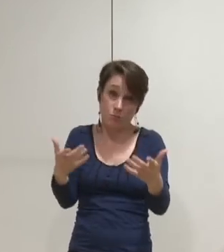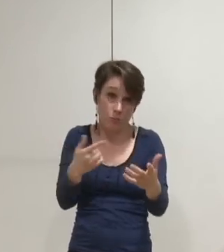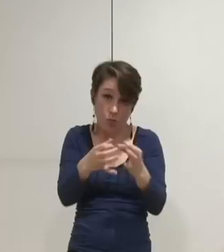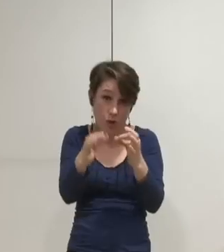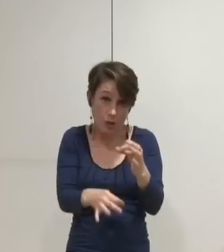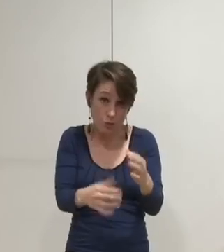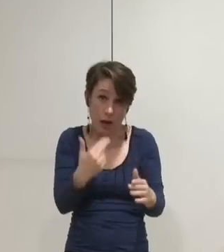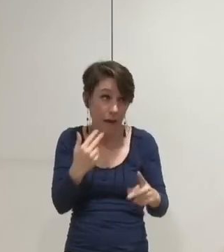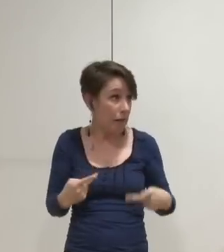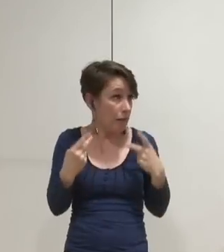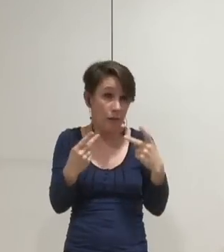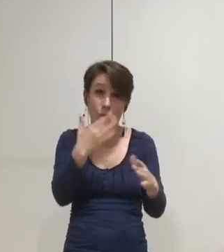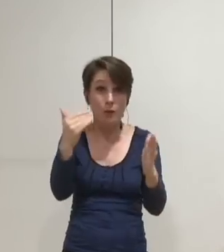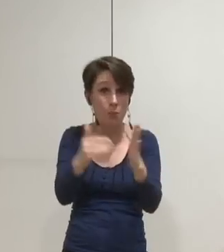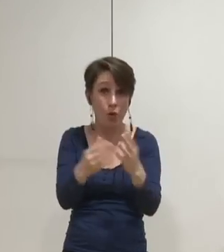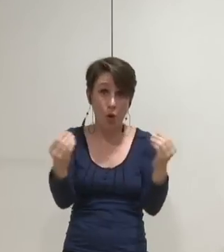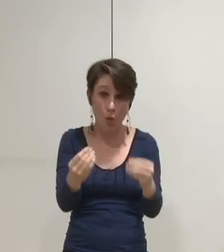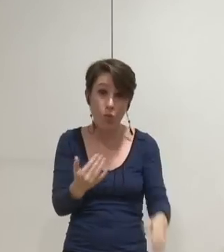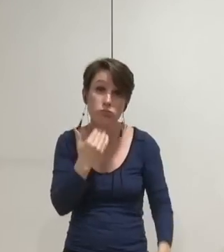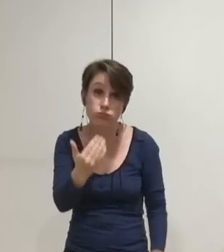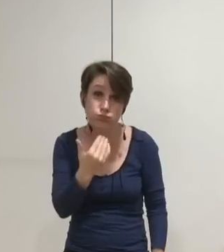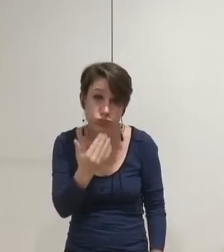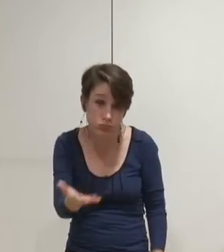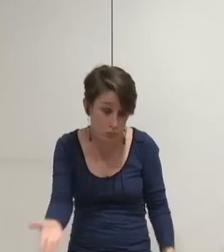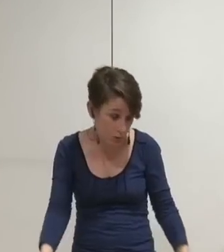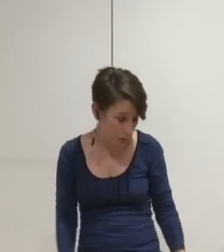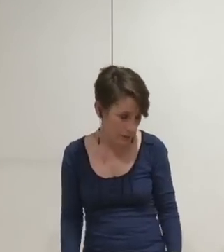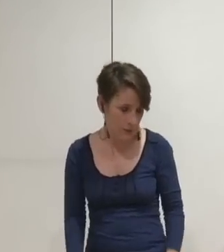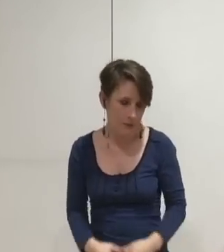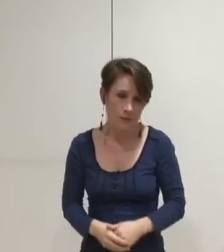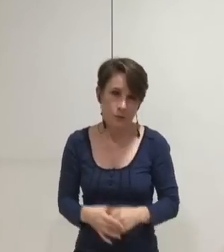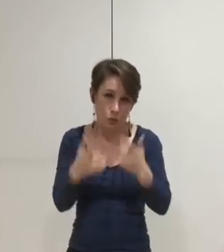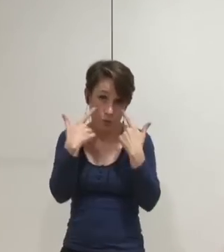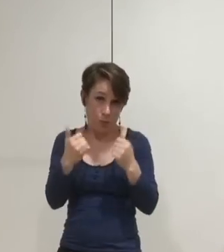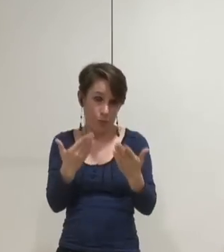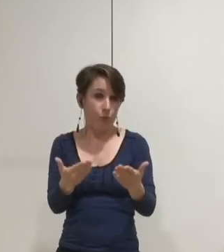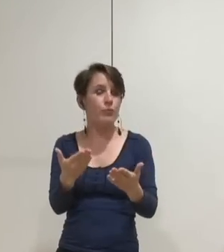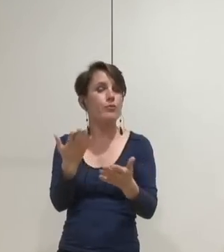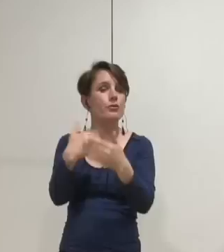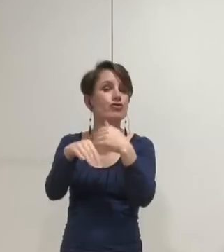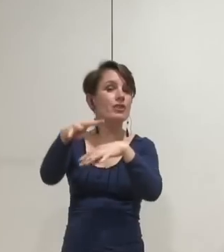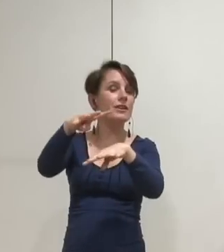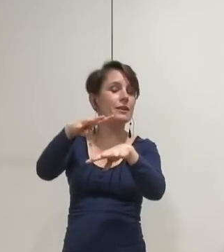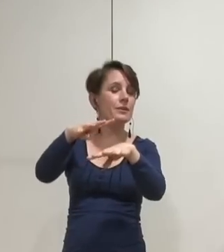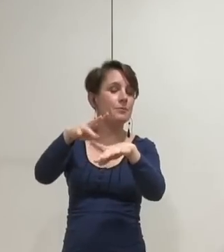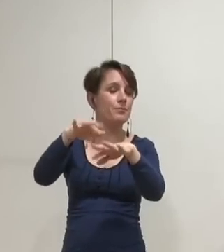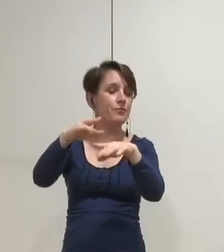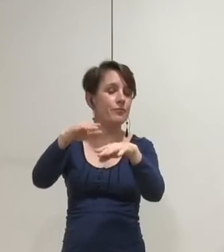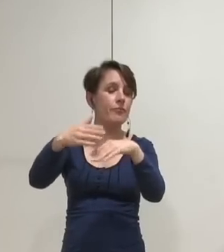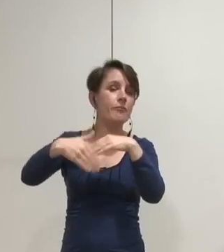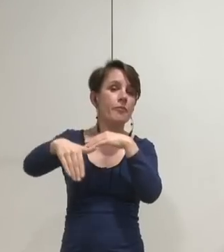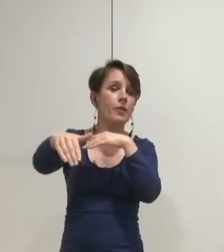habitants sera pas ignorer par rapport à ce critère là on voit très bien sur les intentions que vous avez